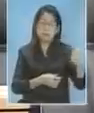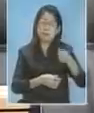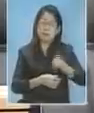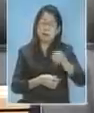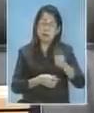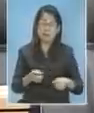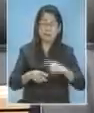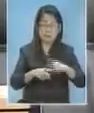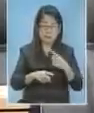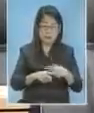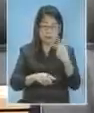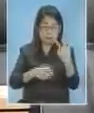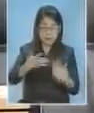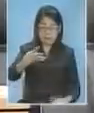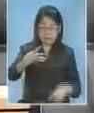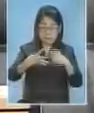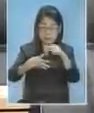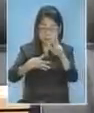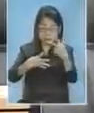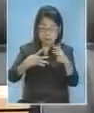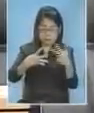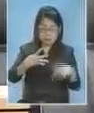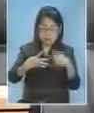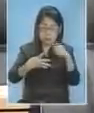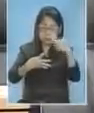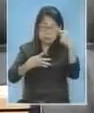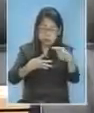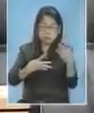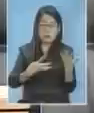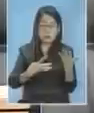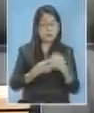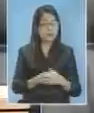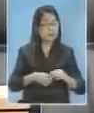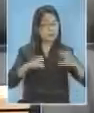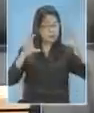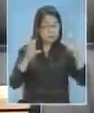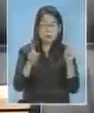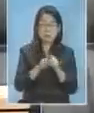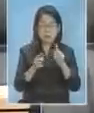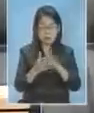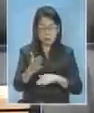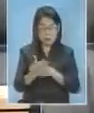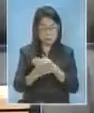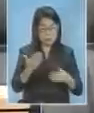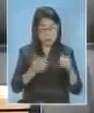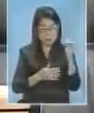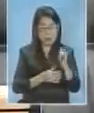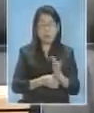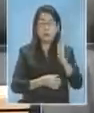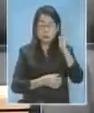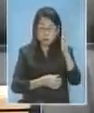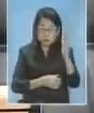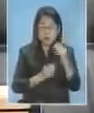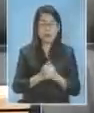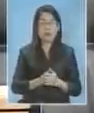ไตรมาสแรกอย่างน่าวิตกขณะเดียวกันรัฐบาลไม่ได้เตรียมสำหรับการเปลี่ยนแปลงในอนาคตเลยว่